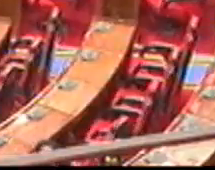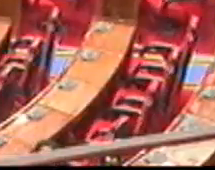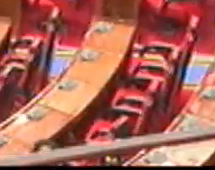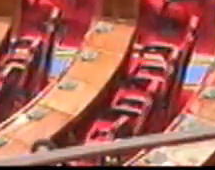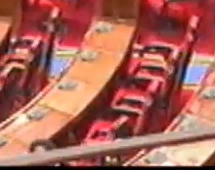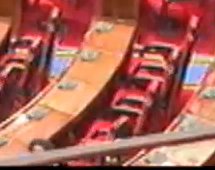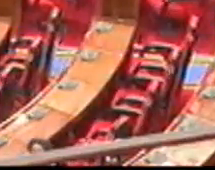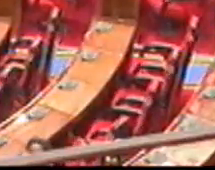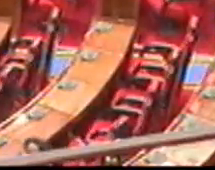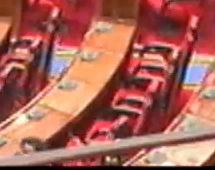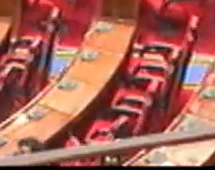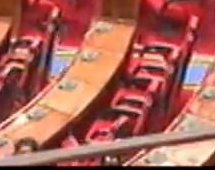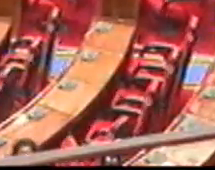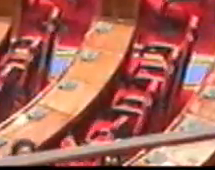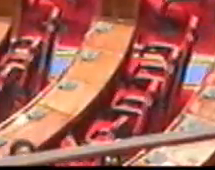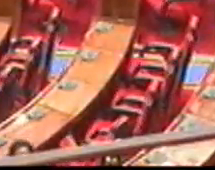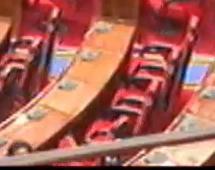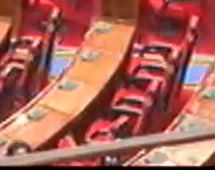Mheshimiwa bunge, tukae.